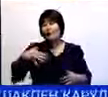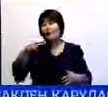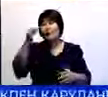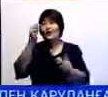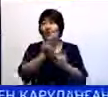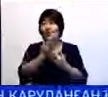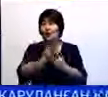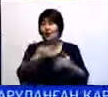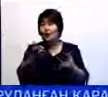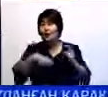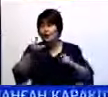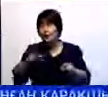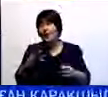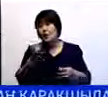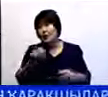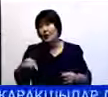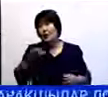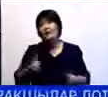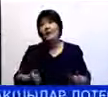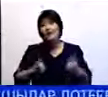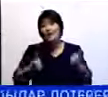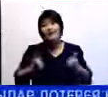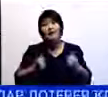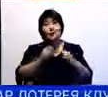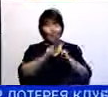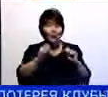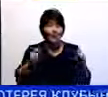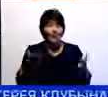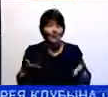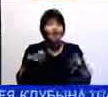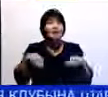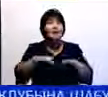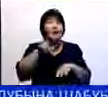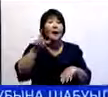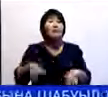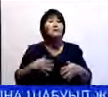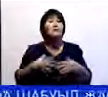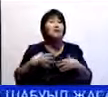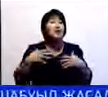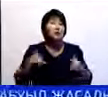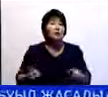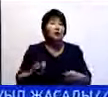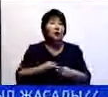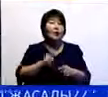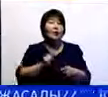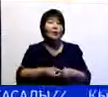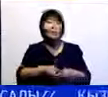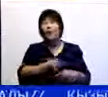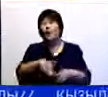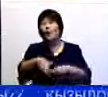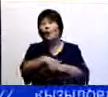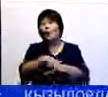30 студентке. Бұның барлығы әрине ынталандыру сыйлықтары. Дегенмен де адамның денсаулығы, оның қоғам алдындағы